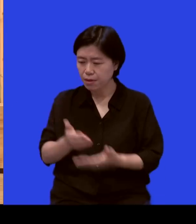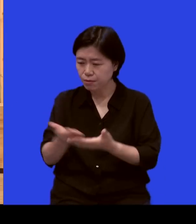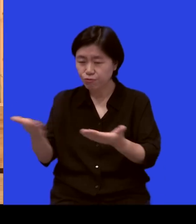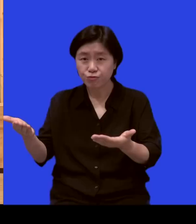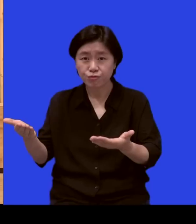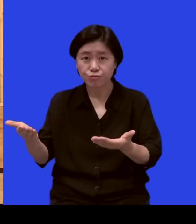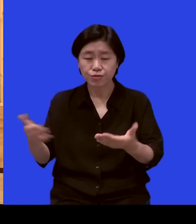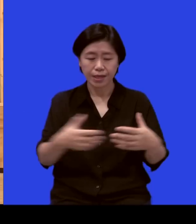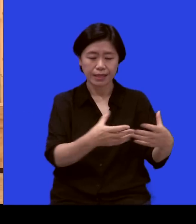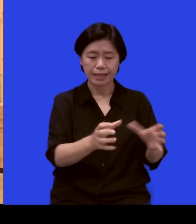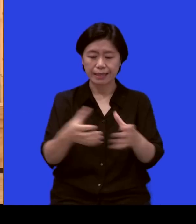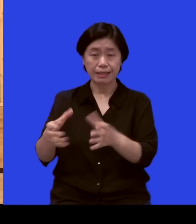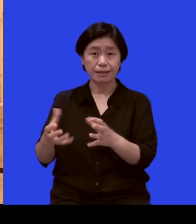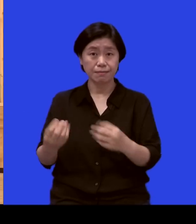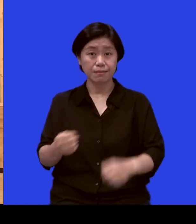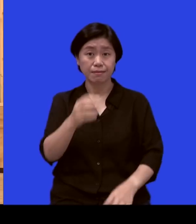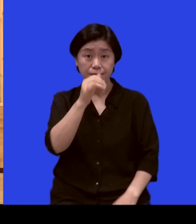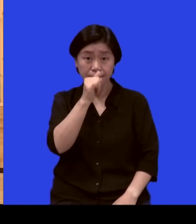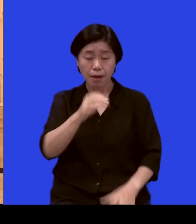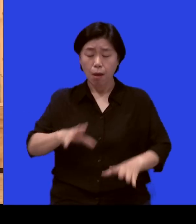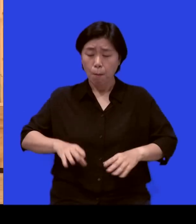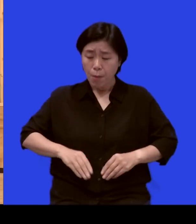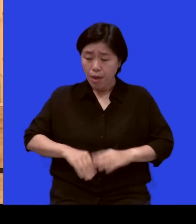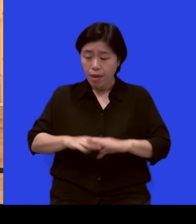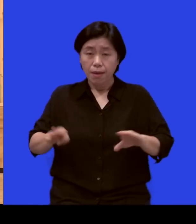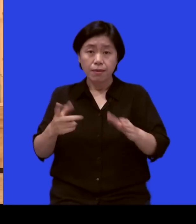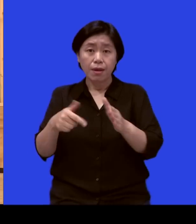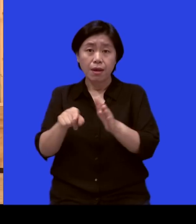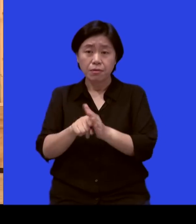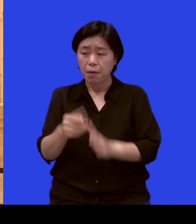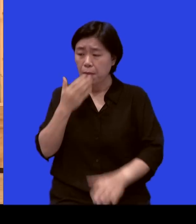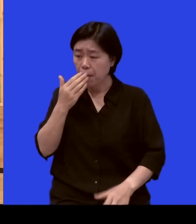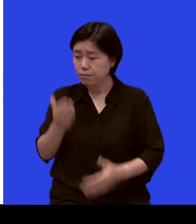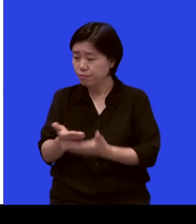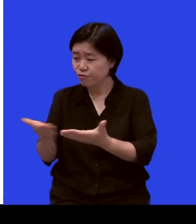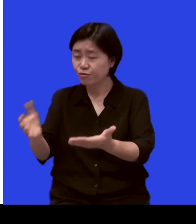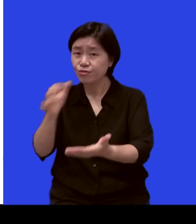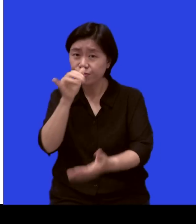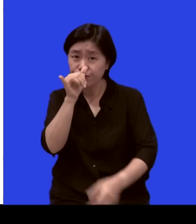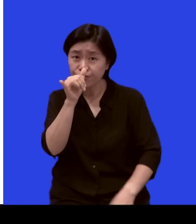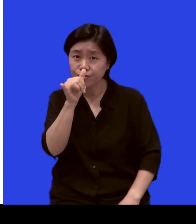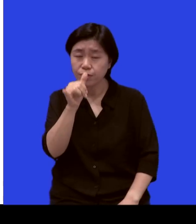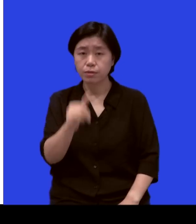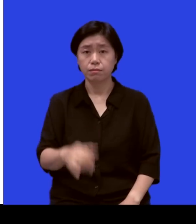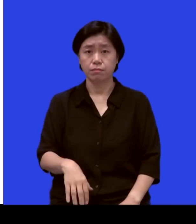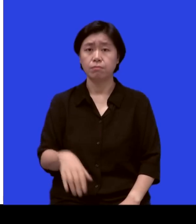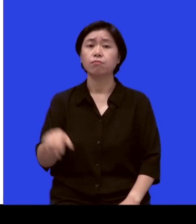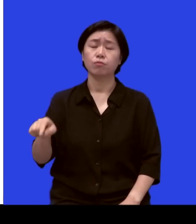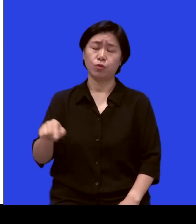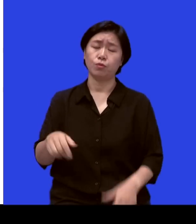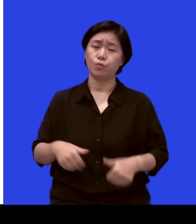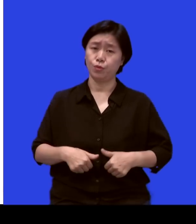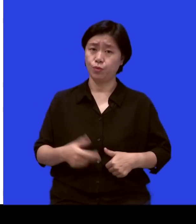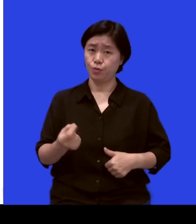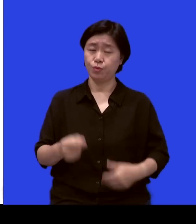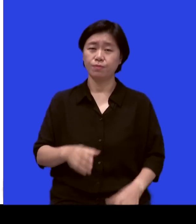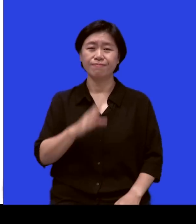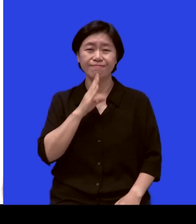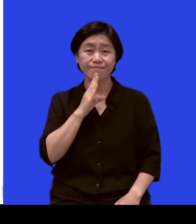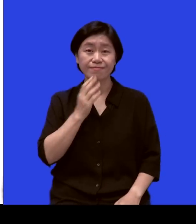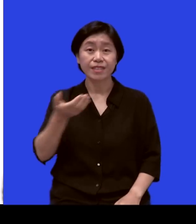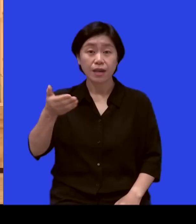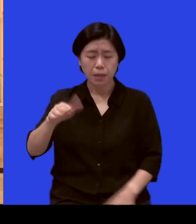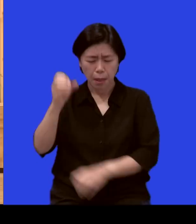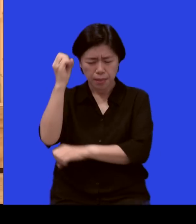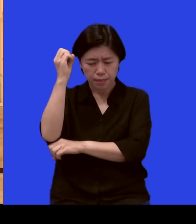봤고 그들에게 배고픔을 해결하기 위해서 밥은 나눠주어 봤지만 필요해요. 그것도 필요하지만 예, 지금 예.